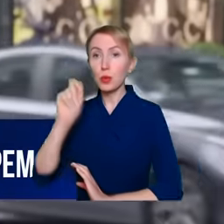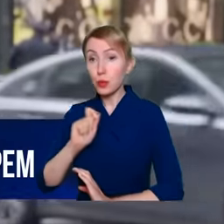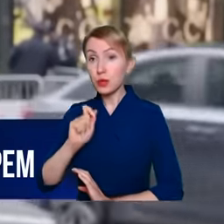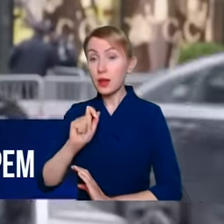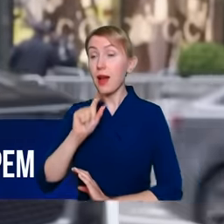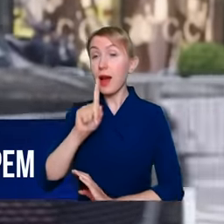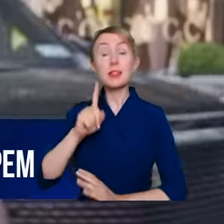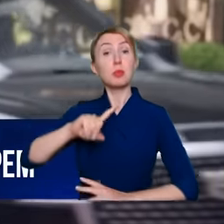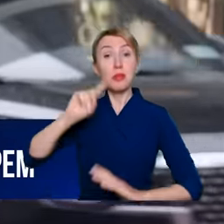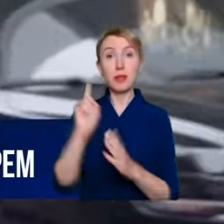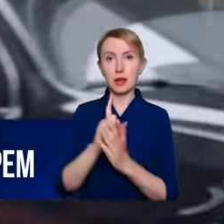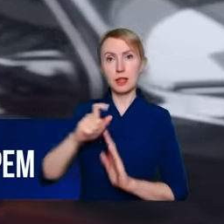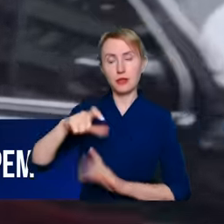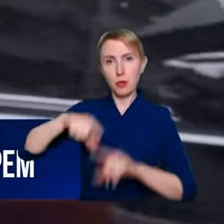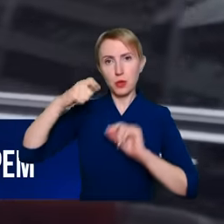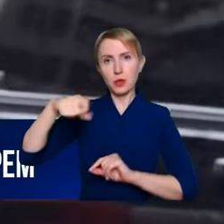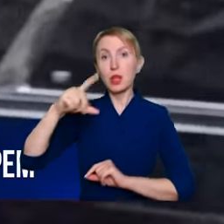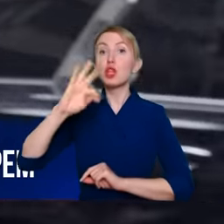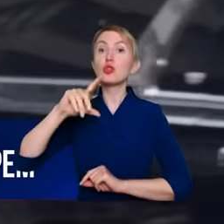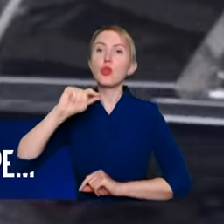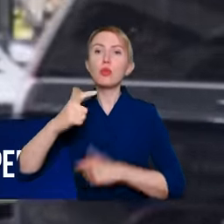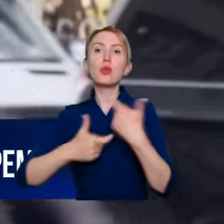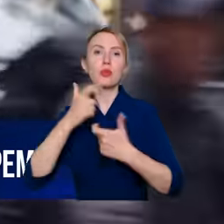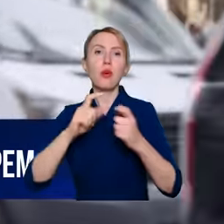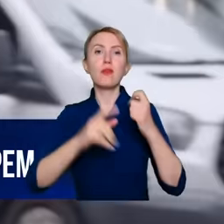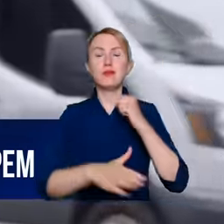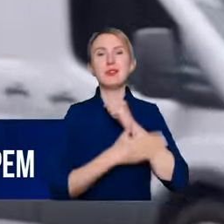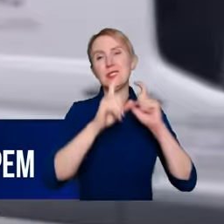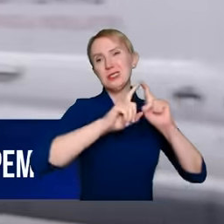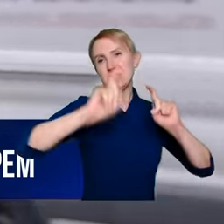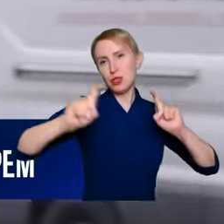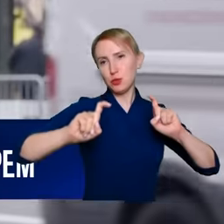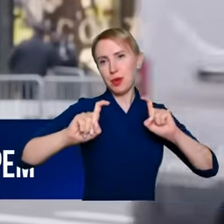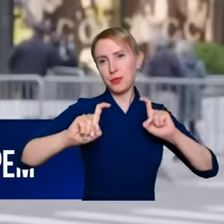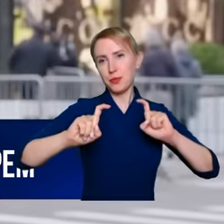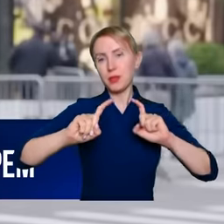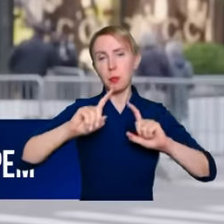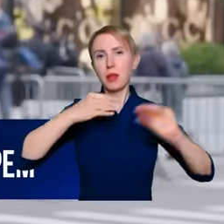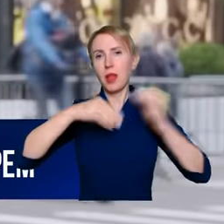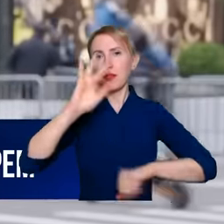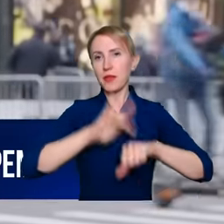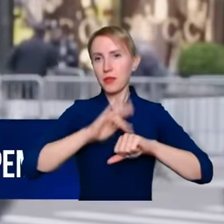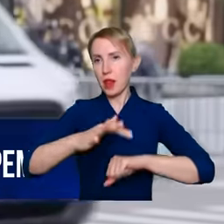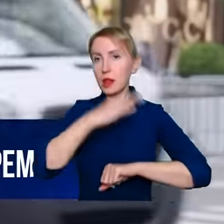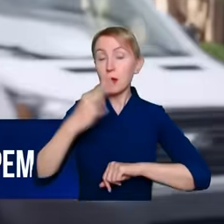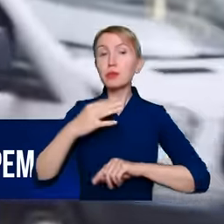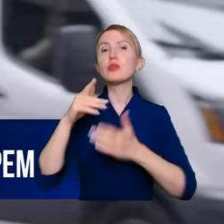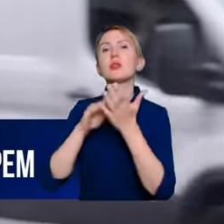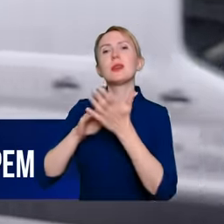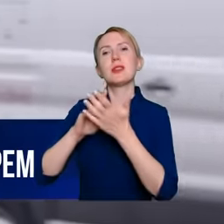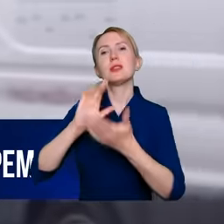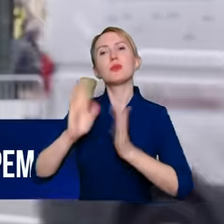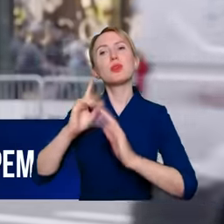żeby wygrać wybory prezydenckie, Donald Trump prowadzi w sondażach, jest konieczne pewne zmodyfikowanie tego sposobu